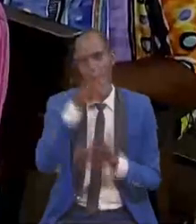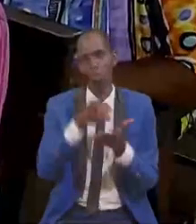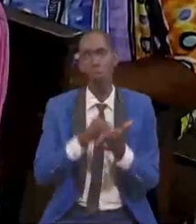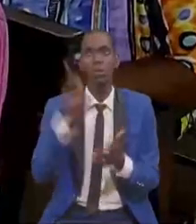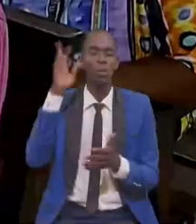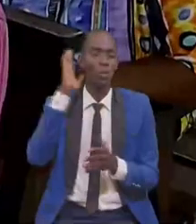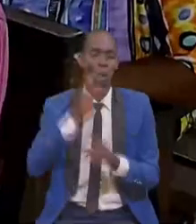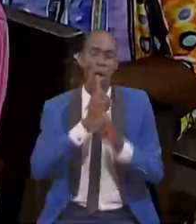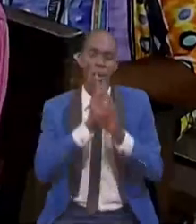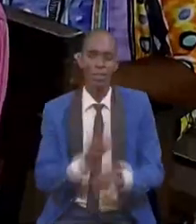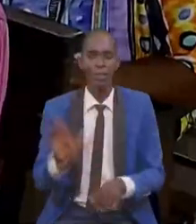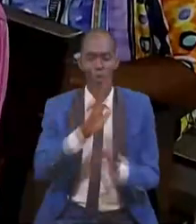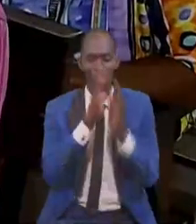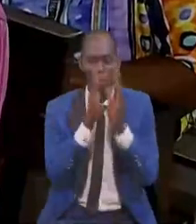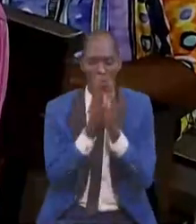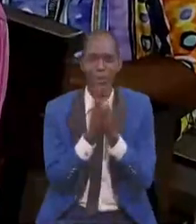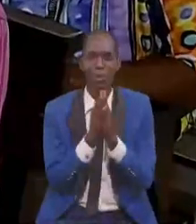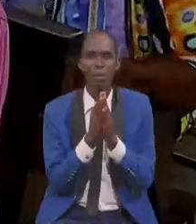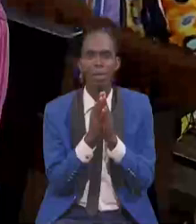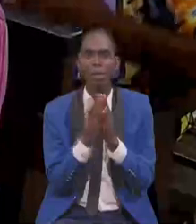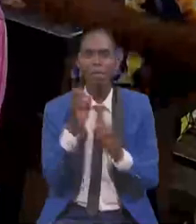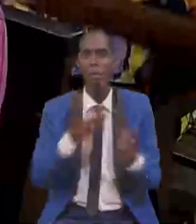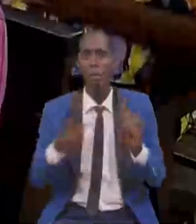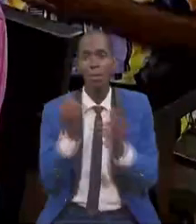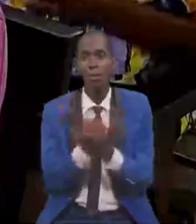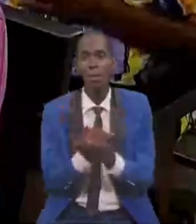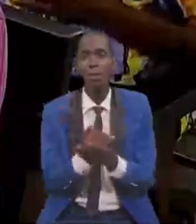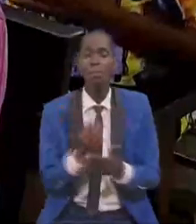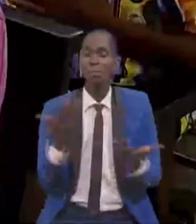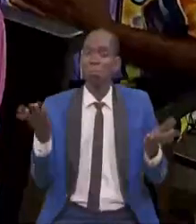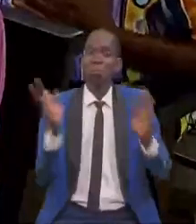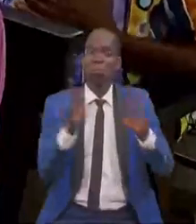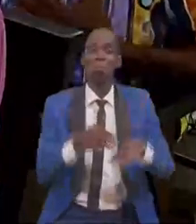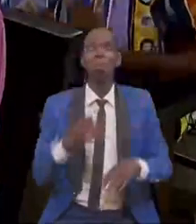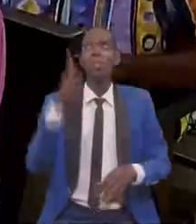vous exaucer. D'accord? Il va m'exaucer.